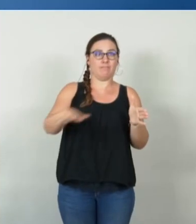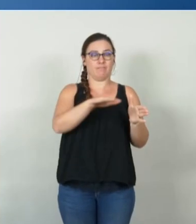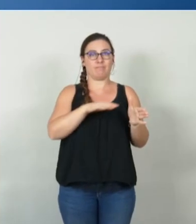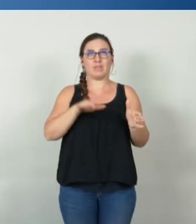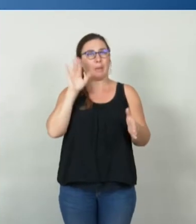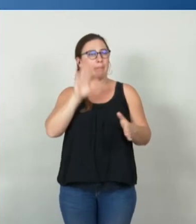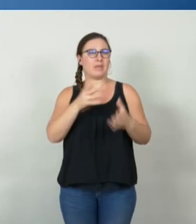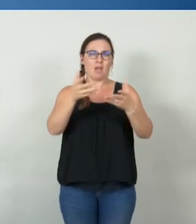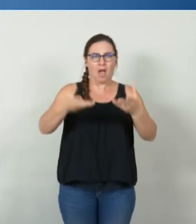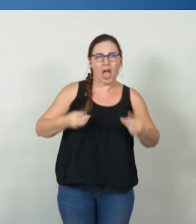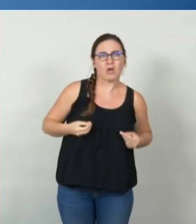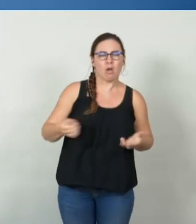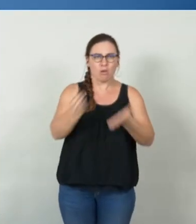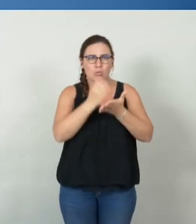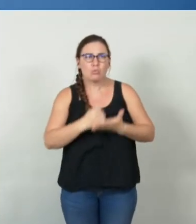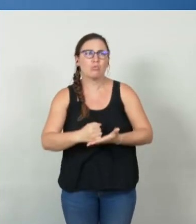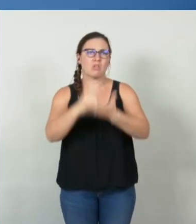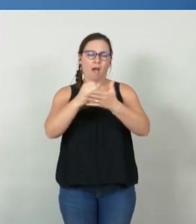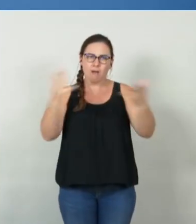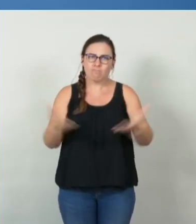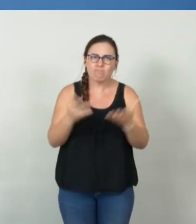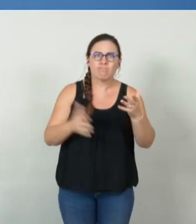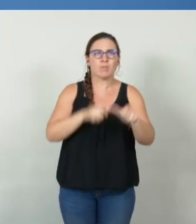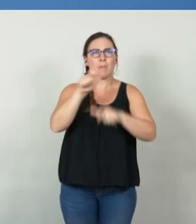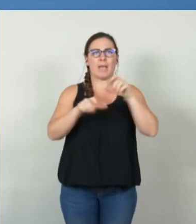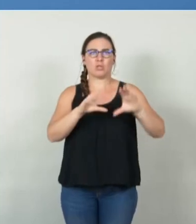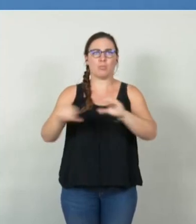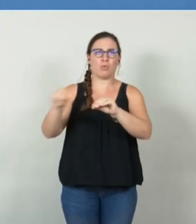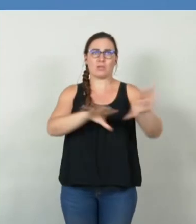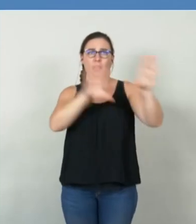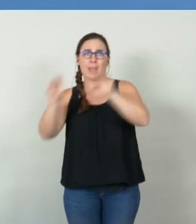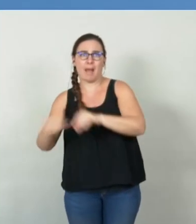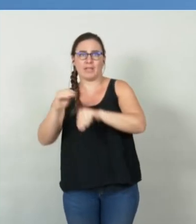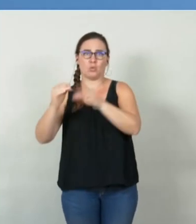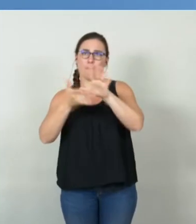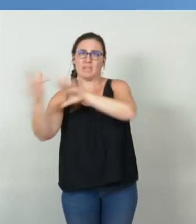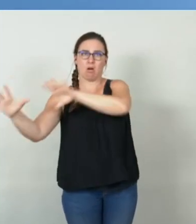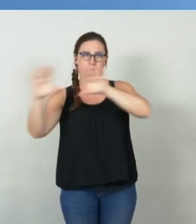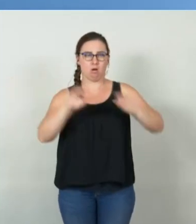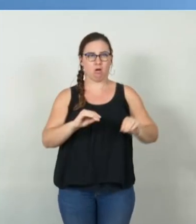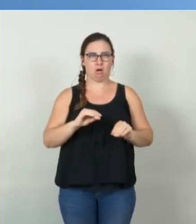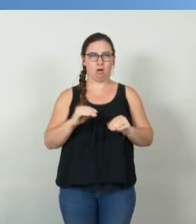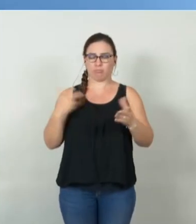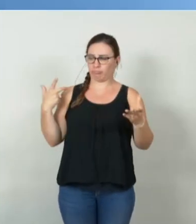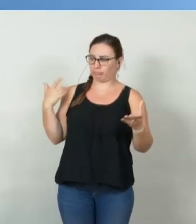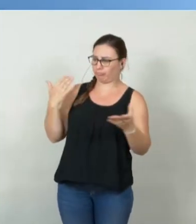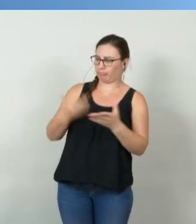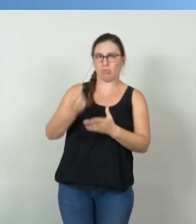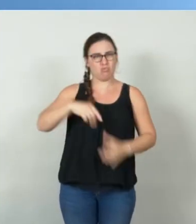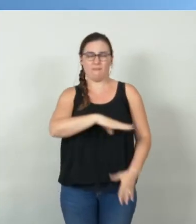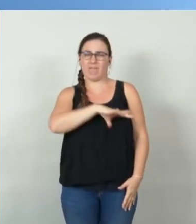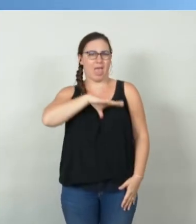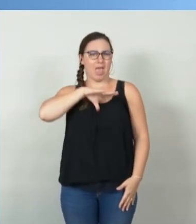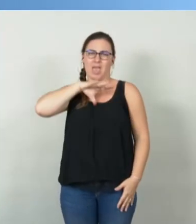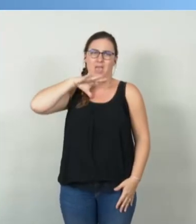l'accueil le soutien et l'aide aux populations migrantes ou déplace ou déplacées fut et sera l'orgueil de notre commune